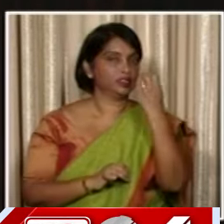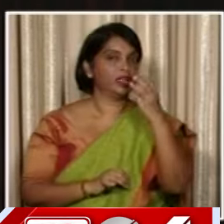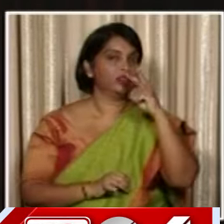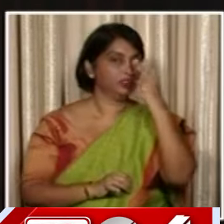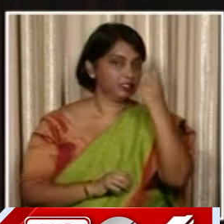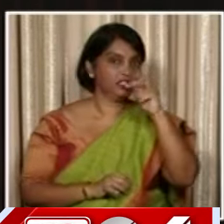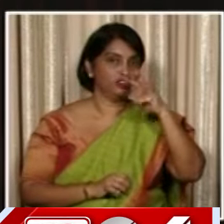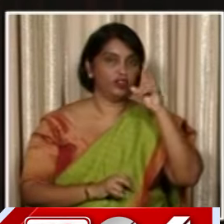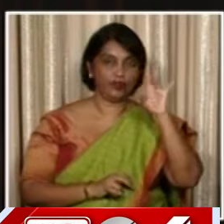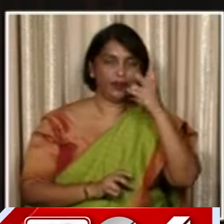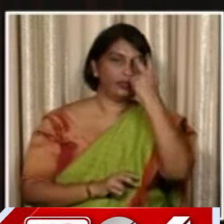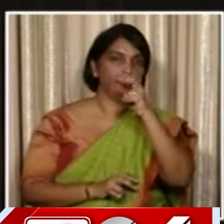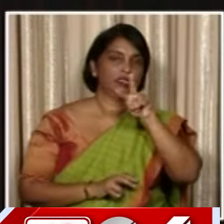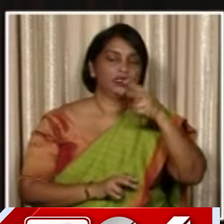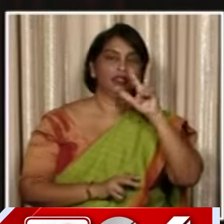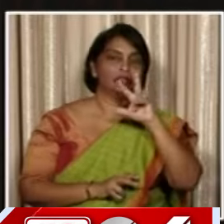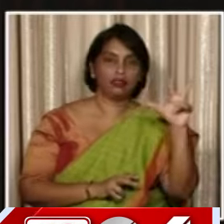2325 සිට 2218 දක්වා